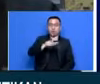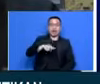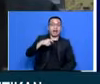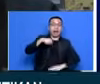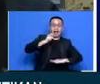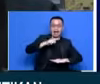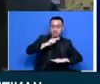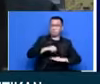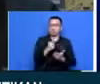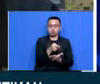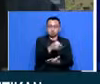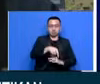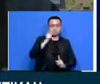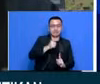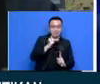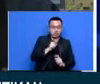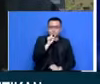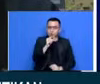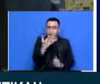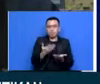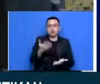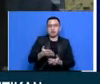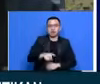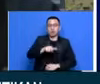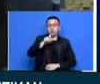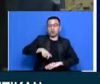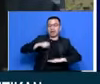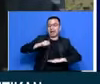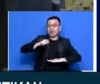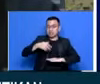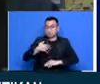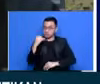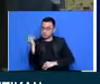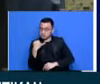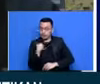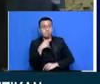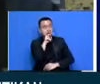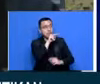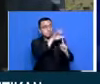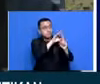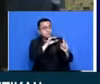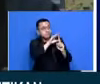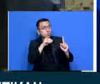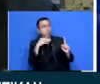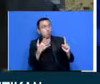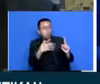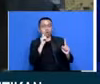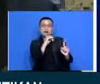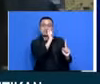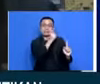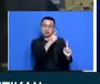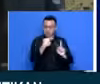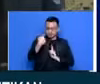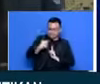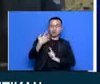suatu percontohan keteladan terhadap hakim-hakim yang muda ketika ada suatu kesalahan Mahkamah Agung bertindak untuk memberikan sanksi Begitu